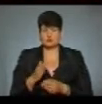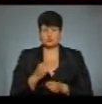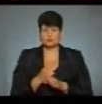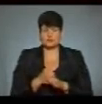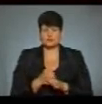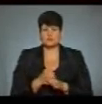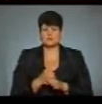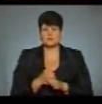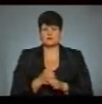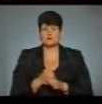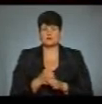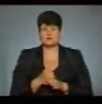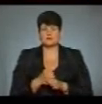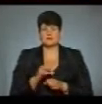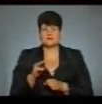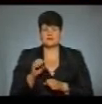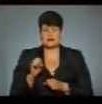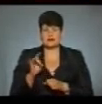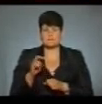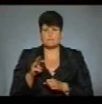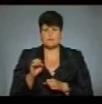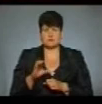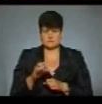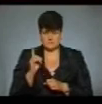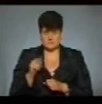окей? Без пластикових кришечок, сьогодні день без пластику, ви знаєте.